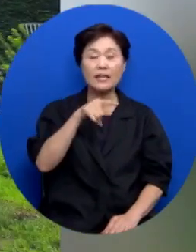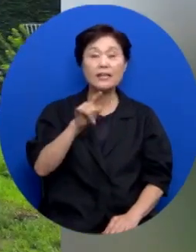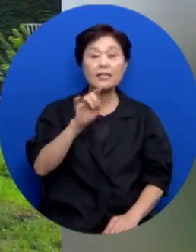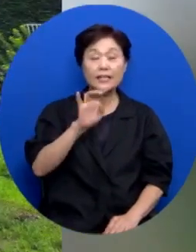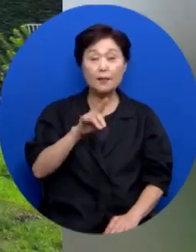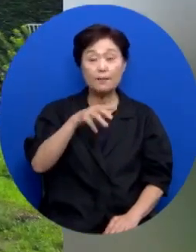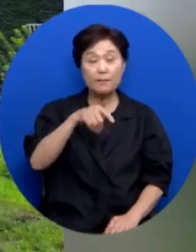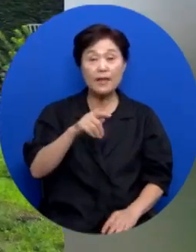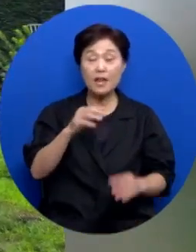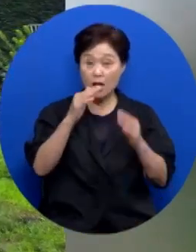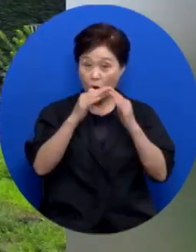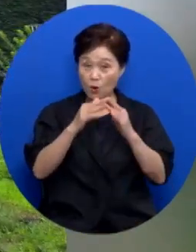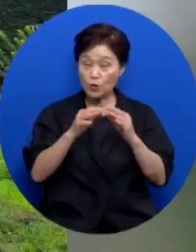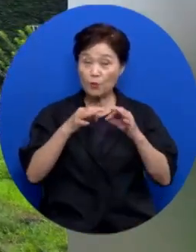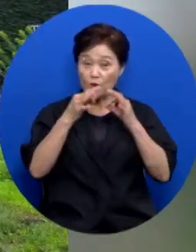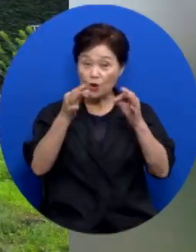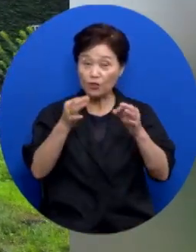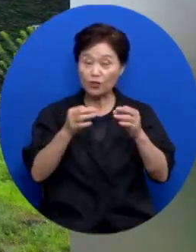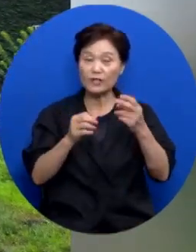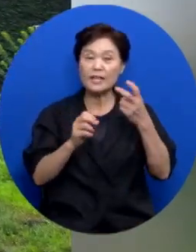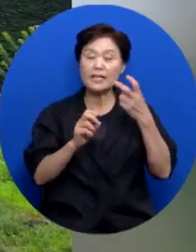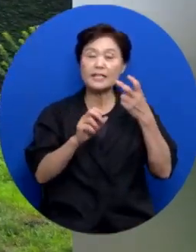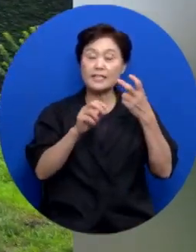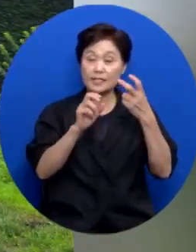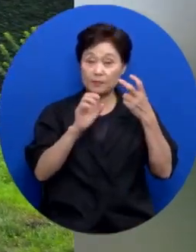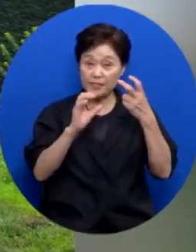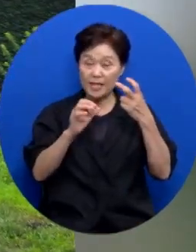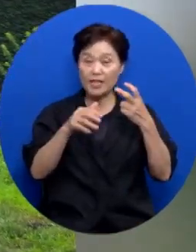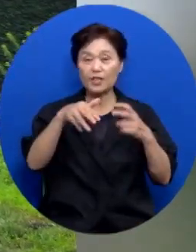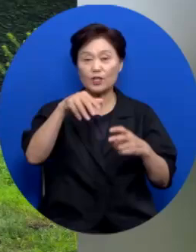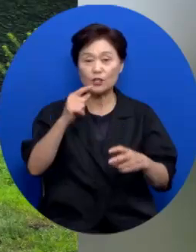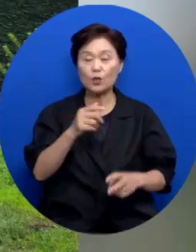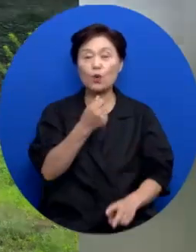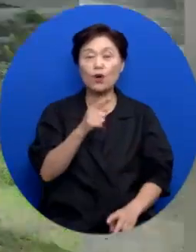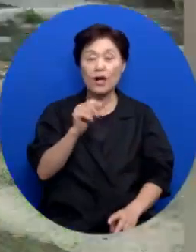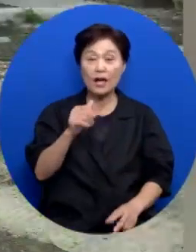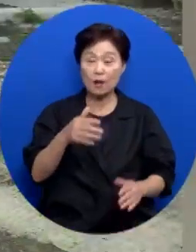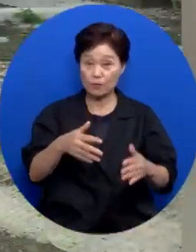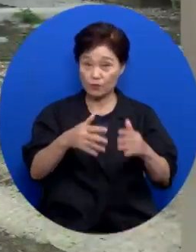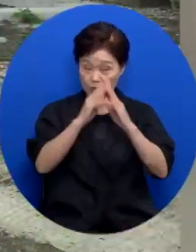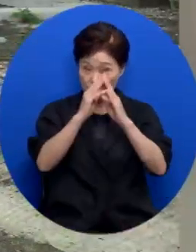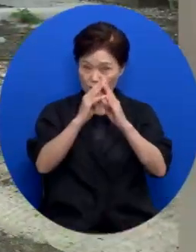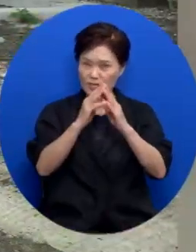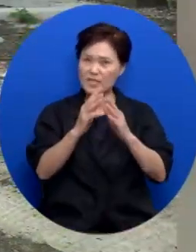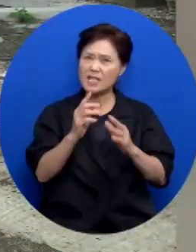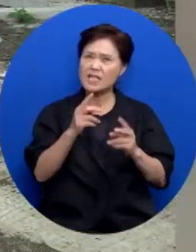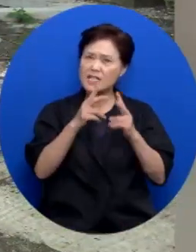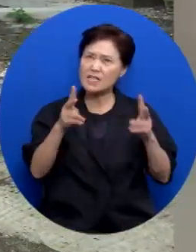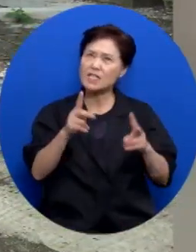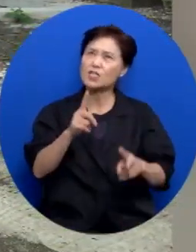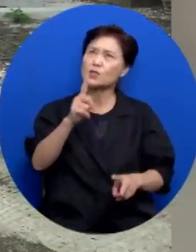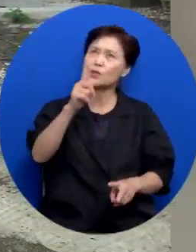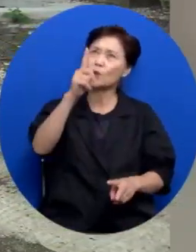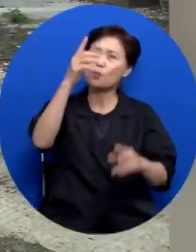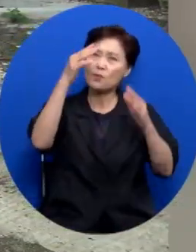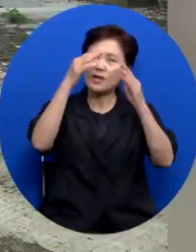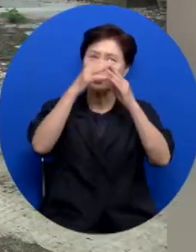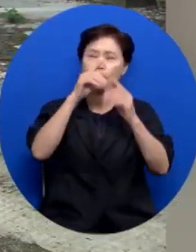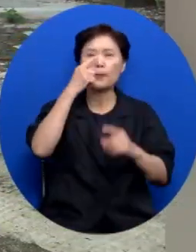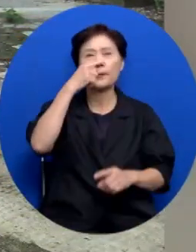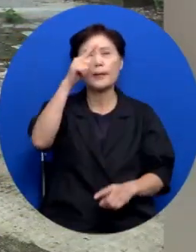지배는 20세기 초 화강암으로 지은 2층 높이의 양옥 두 채가 있습니다이 서울시가